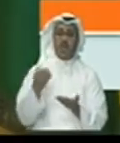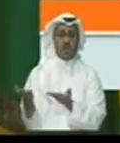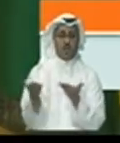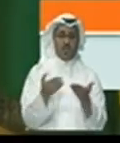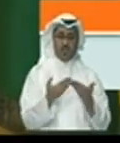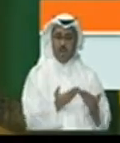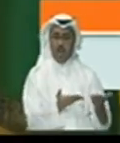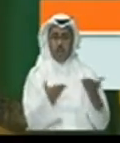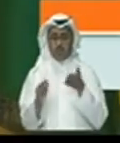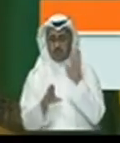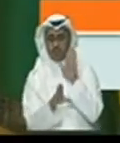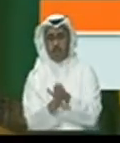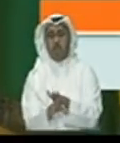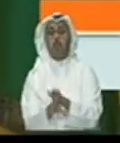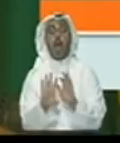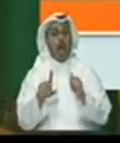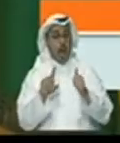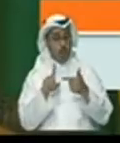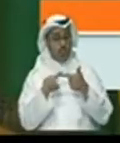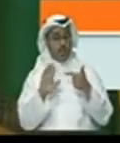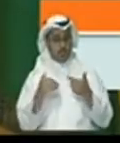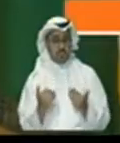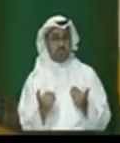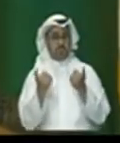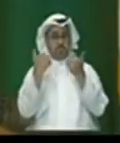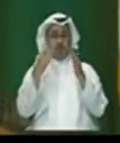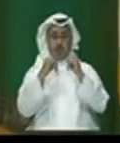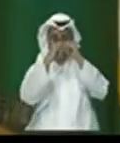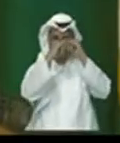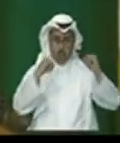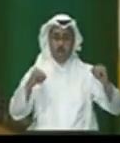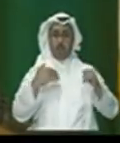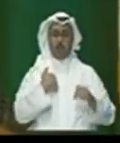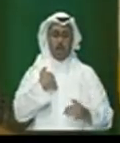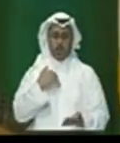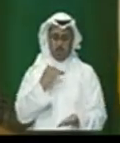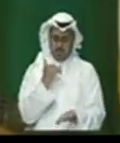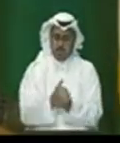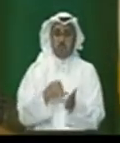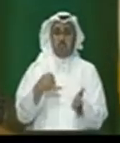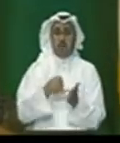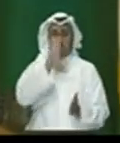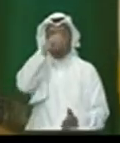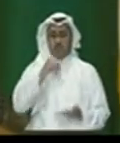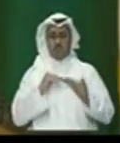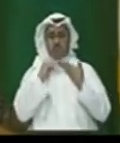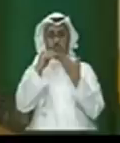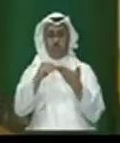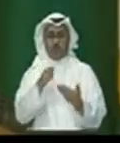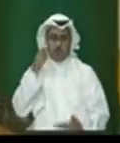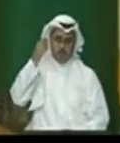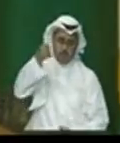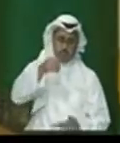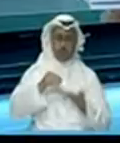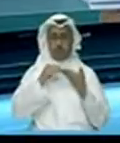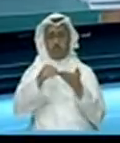علينا، أو كانوا في بلاد أخرى لاجئين ونقوم بدعمهم بما يحتاجونه من رعاية وغذاء